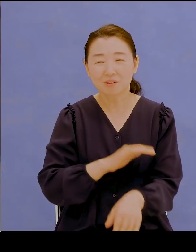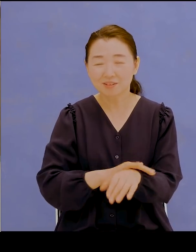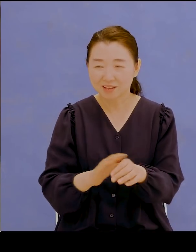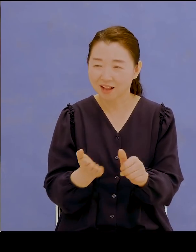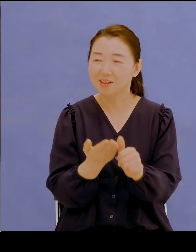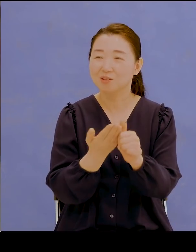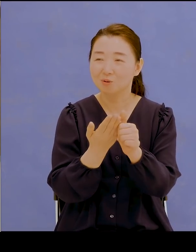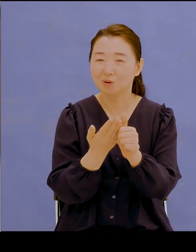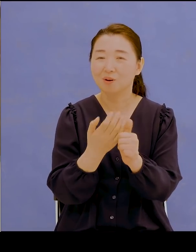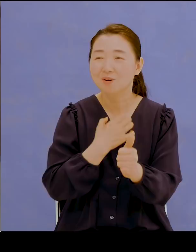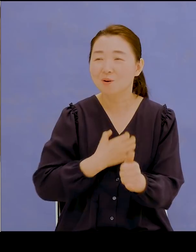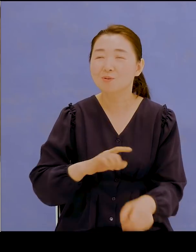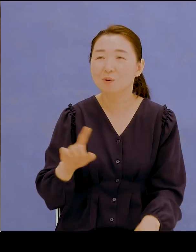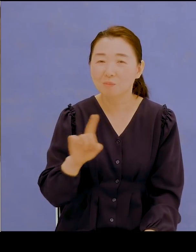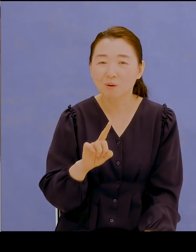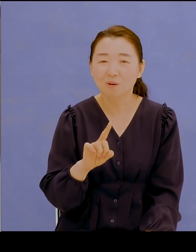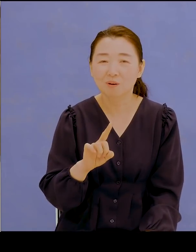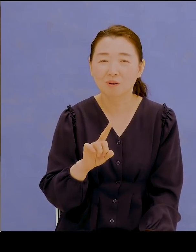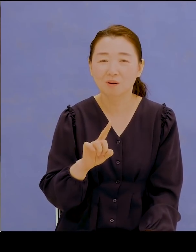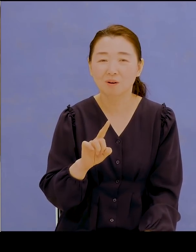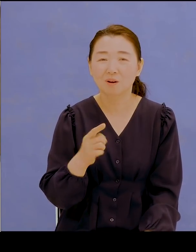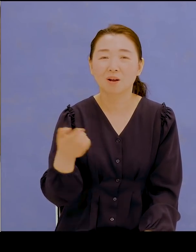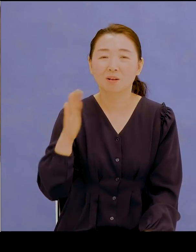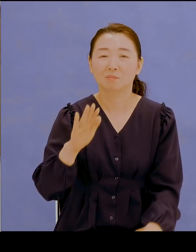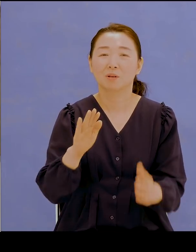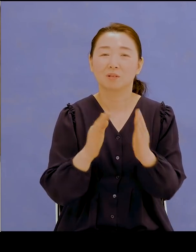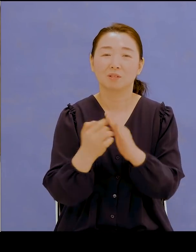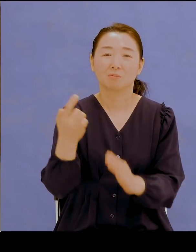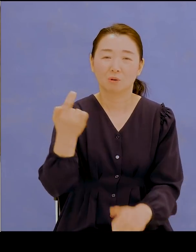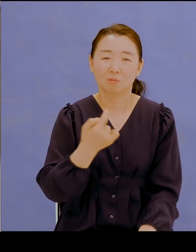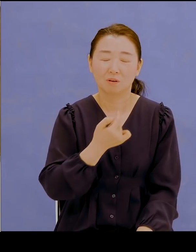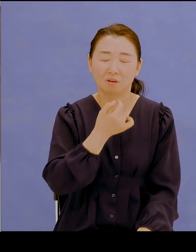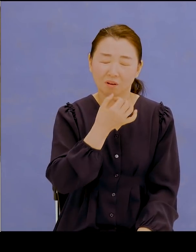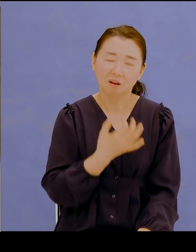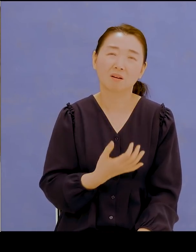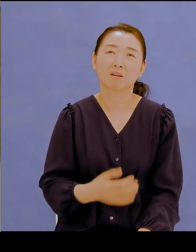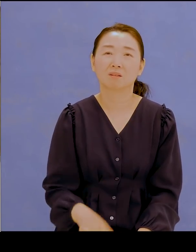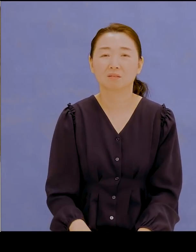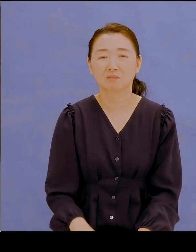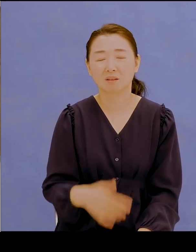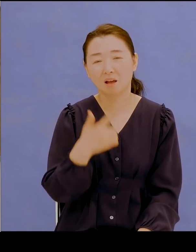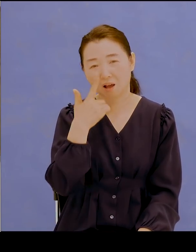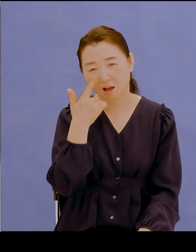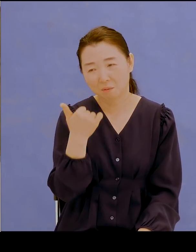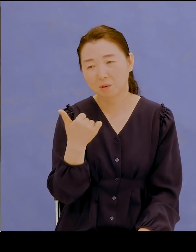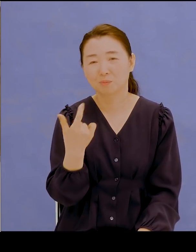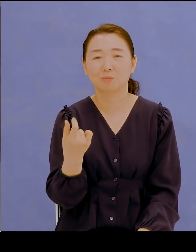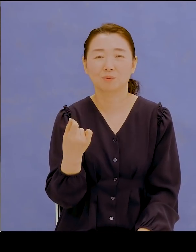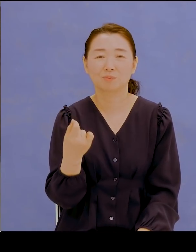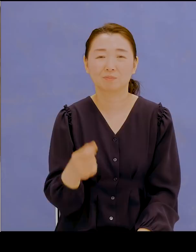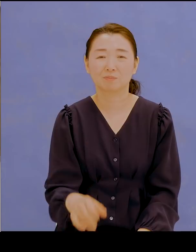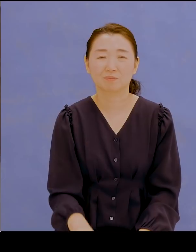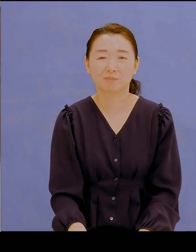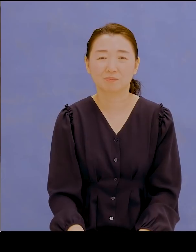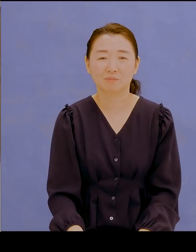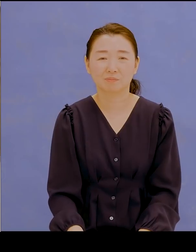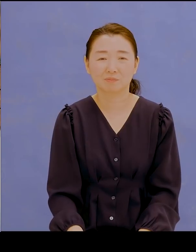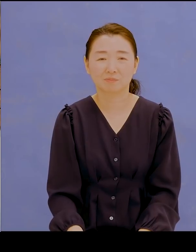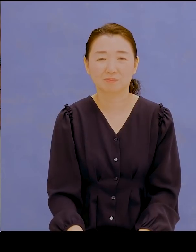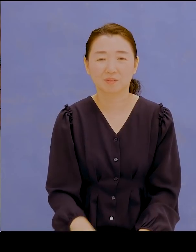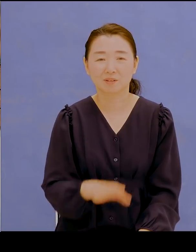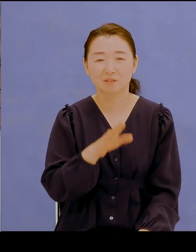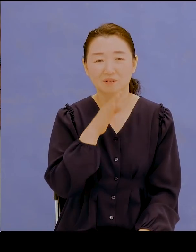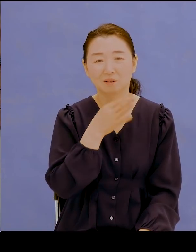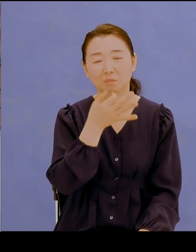무슨 예. 걱정이 있겠어요 얘기하는데 집에 오면 예. 그냥 아빠도 그렇고 네, 네, 네. 아들.